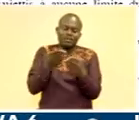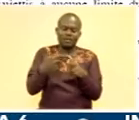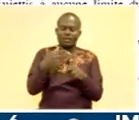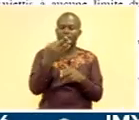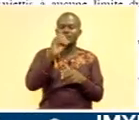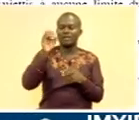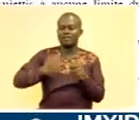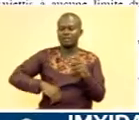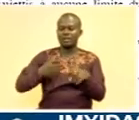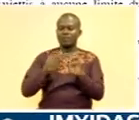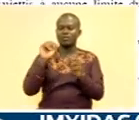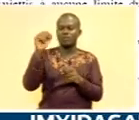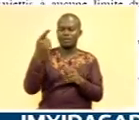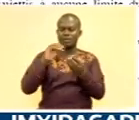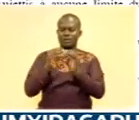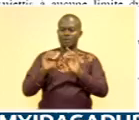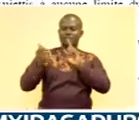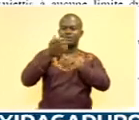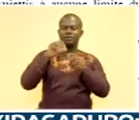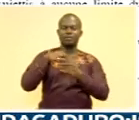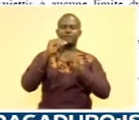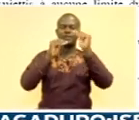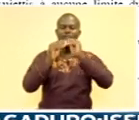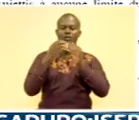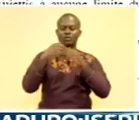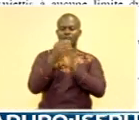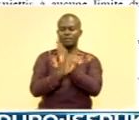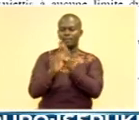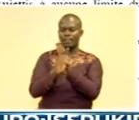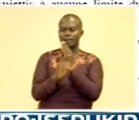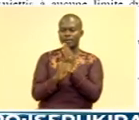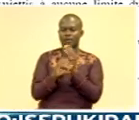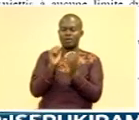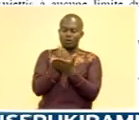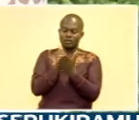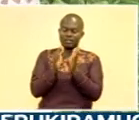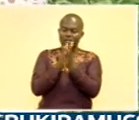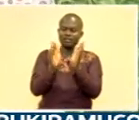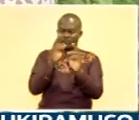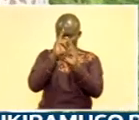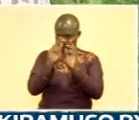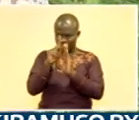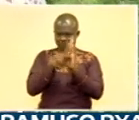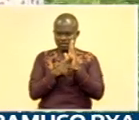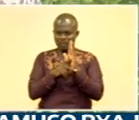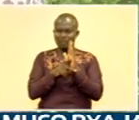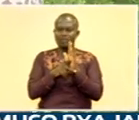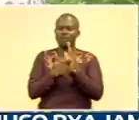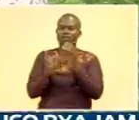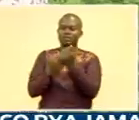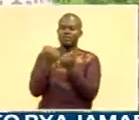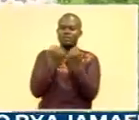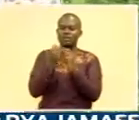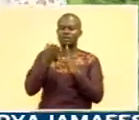30%. Gusa n'ubwa mbere uyu mubare ugezweho mu nzego z'ubuyobozi bw'uturere. Umugenzuzi mukuru w'iyubahirizwa ry'ihame ry'uburinganire